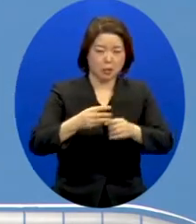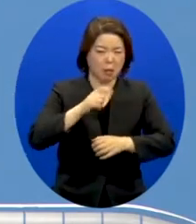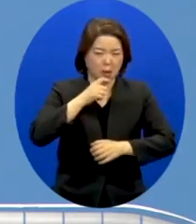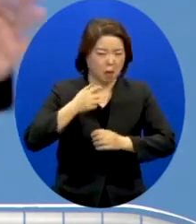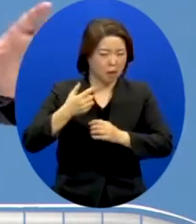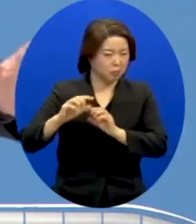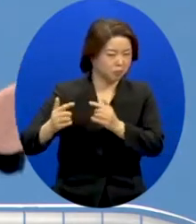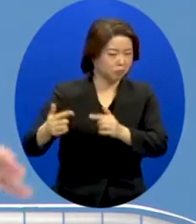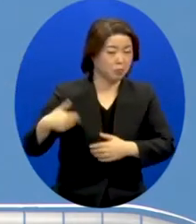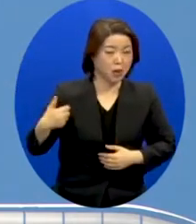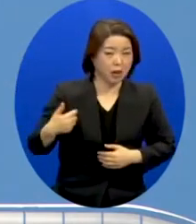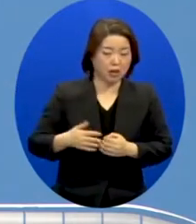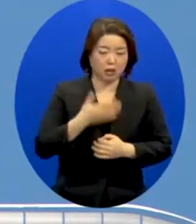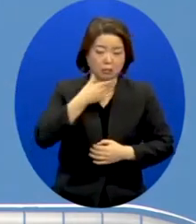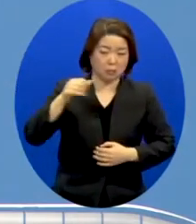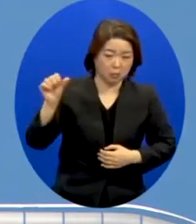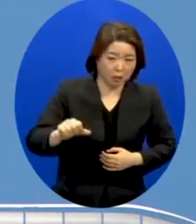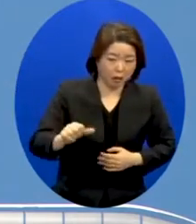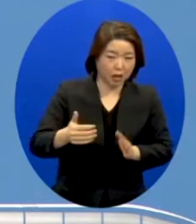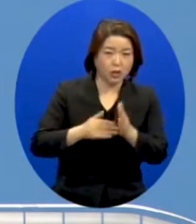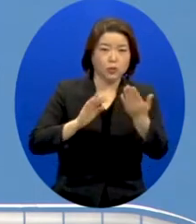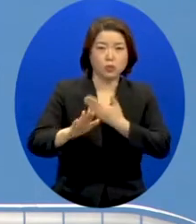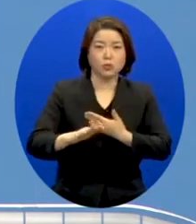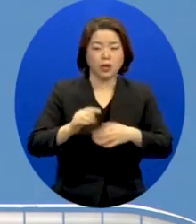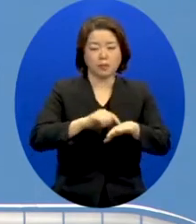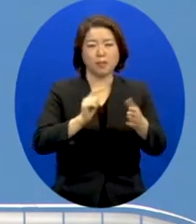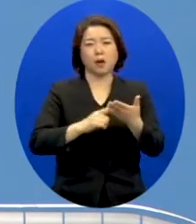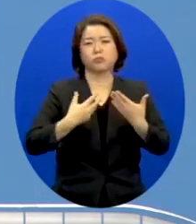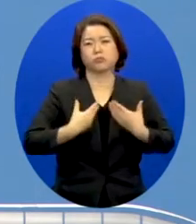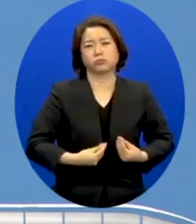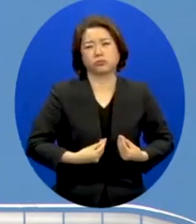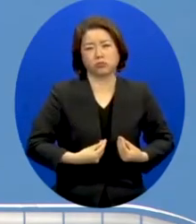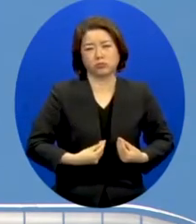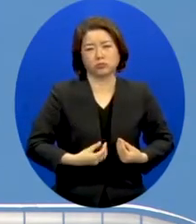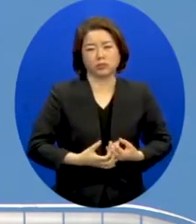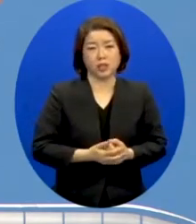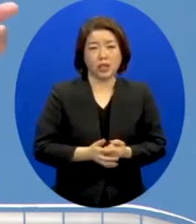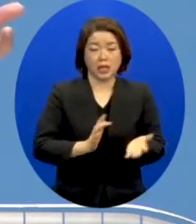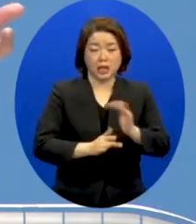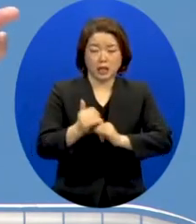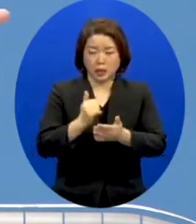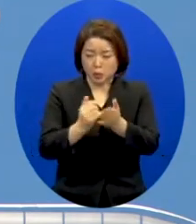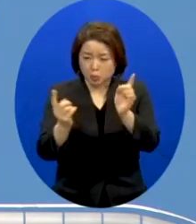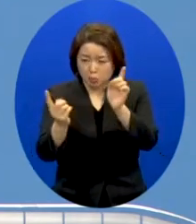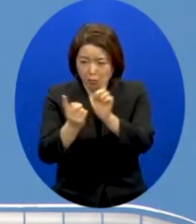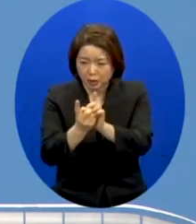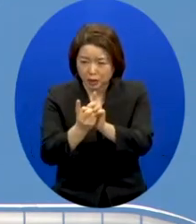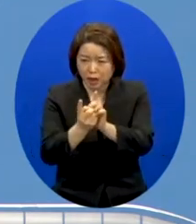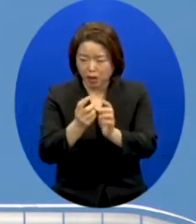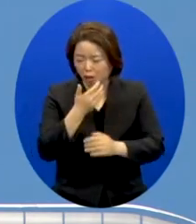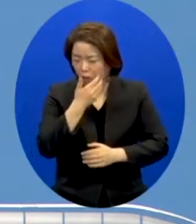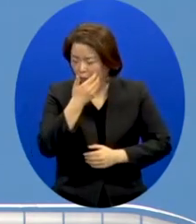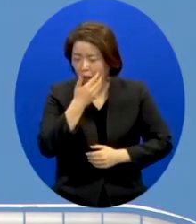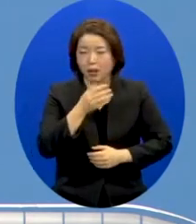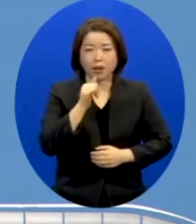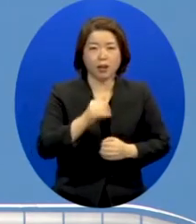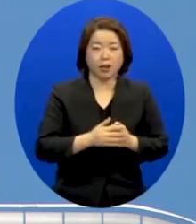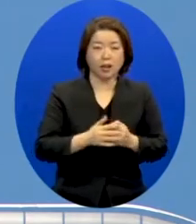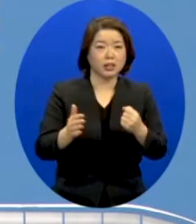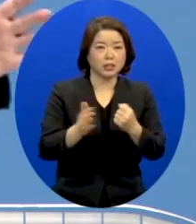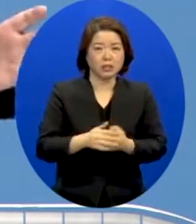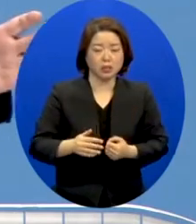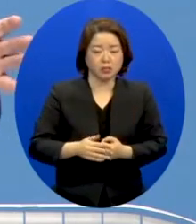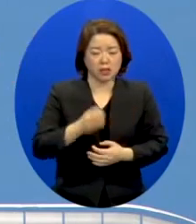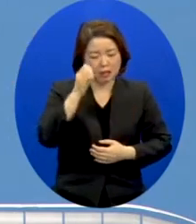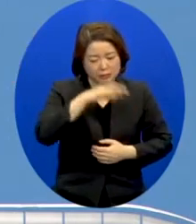완전 낙심 에 빠져 썼습니다 그렇지 않겠습니까 예수님 뵐 면목이 있겠습니까 그래서 그런 고기잡이 아로